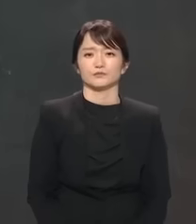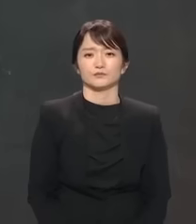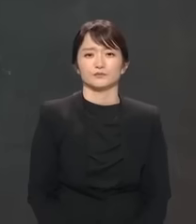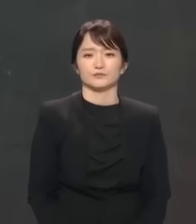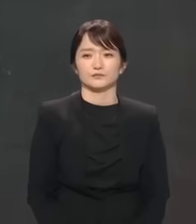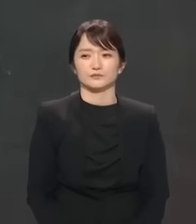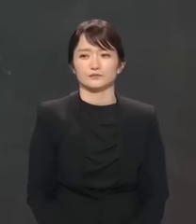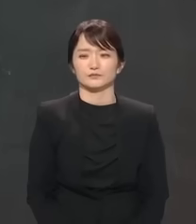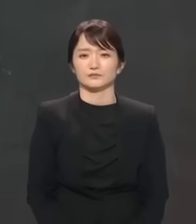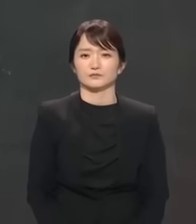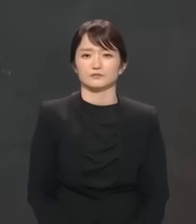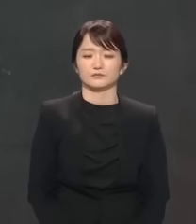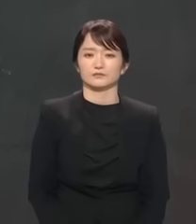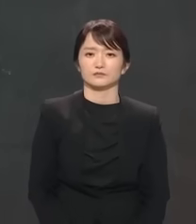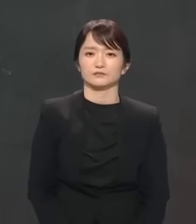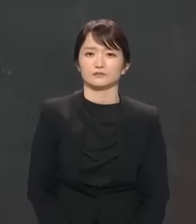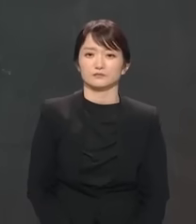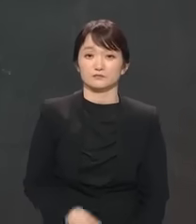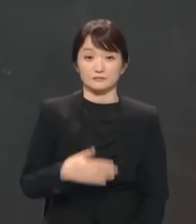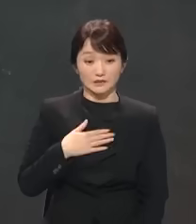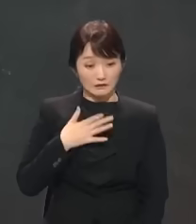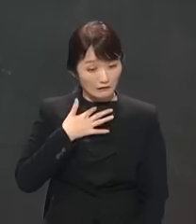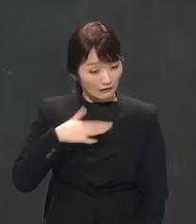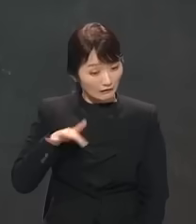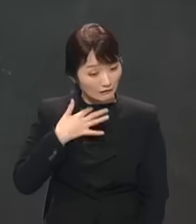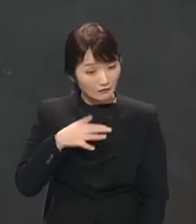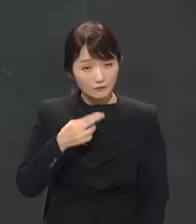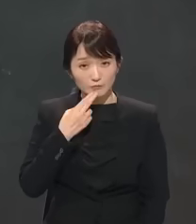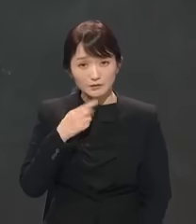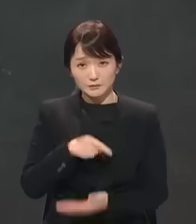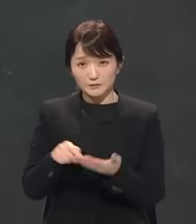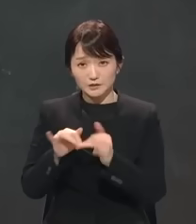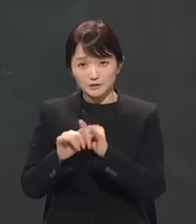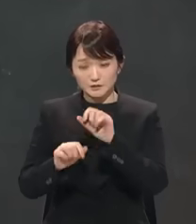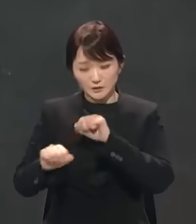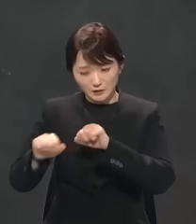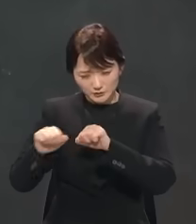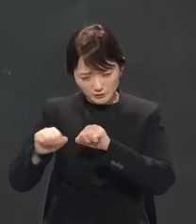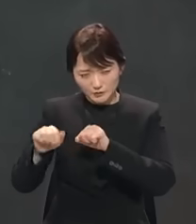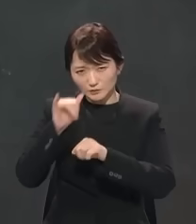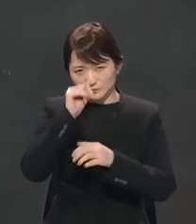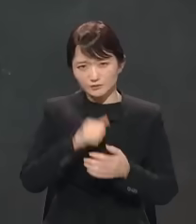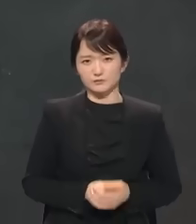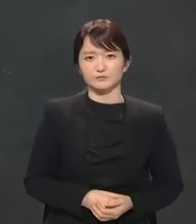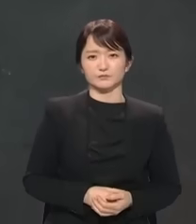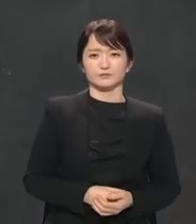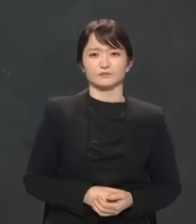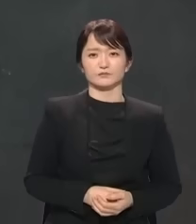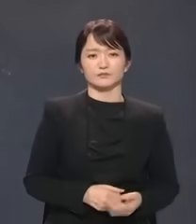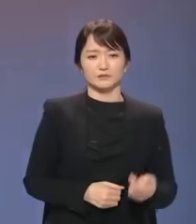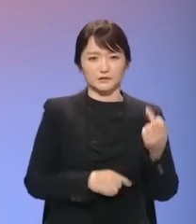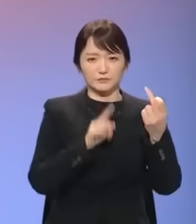짚어보죠 피해자 코스레 자 피해자분의 형님 얘기 잠깐